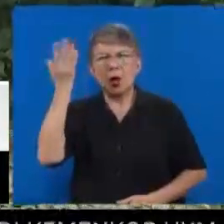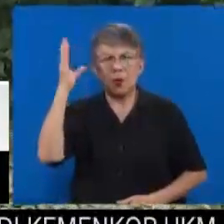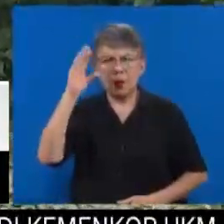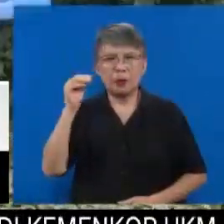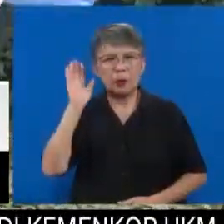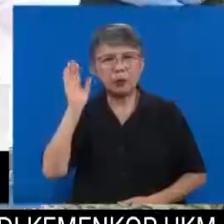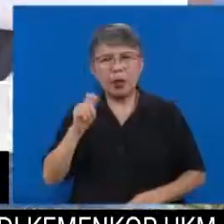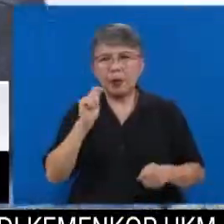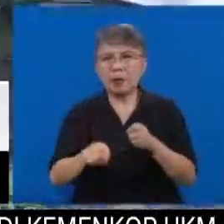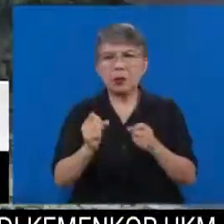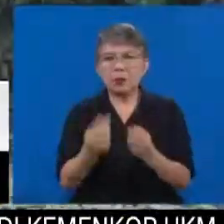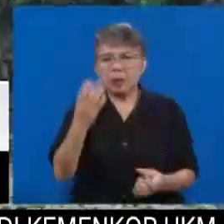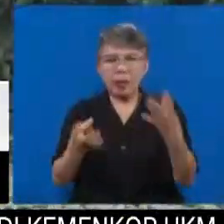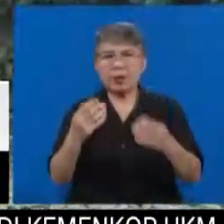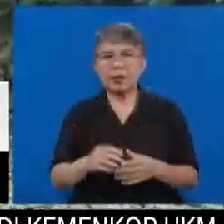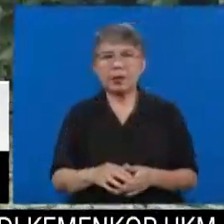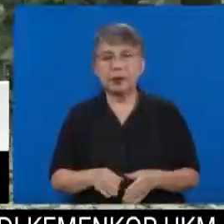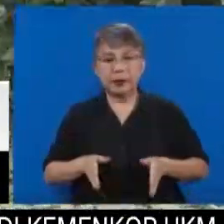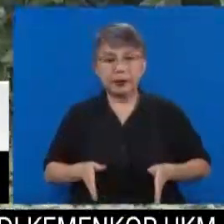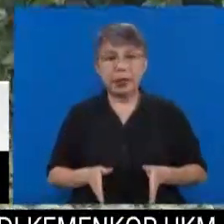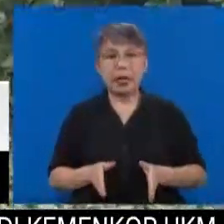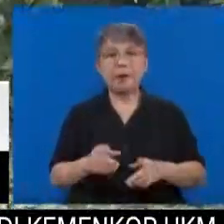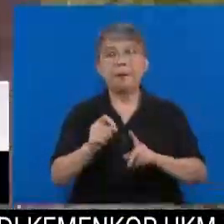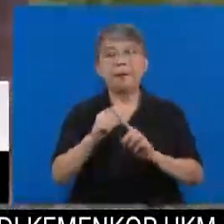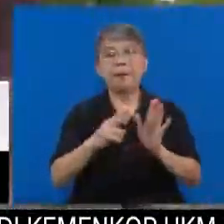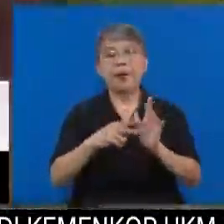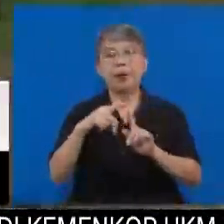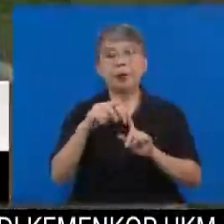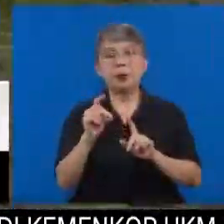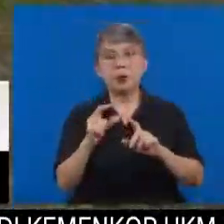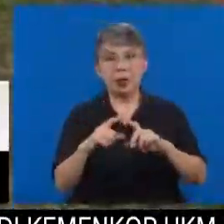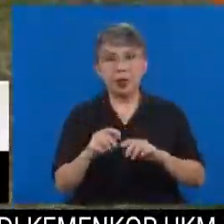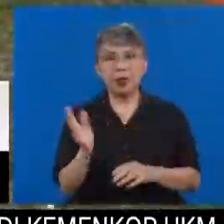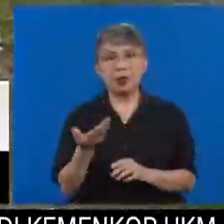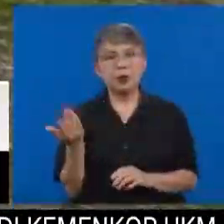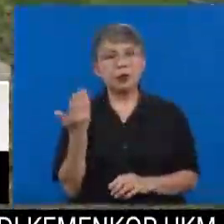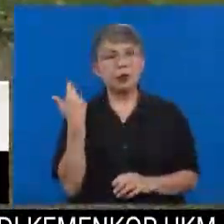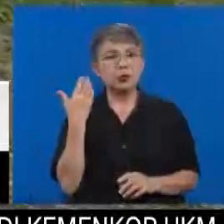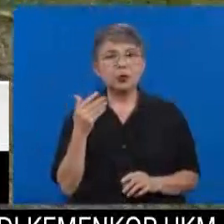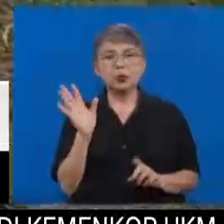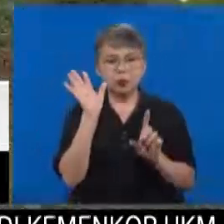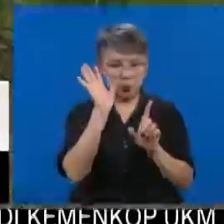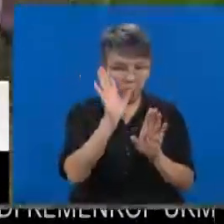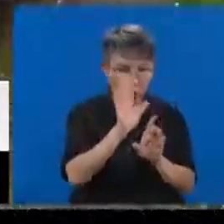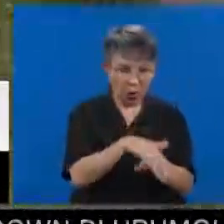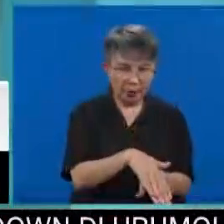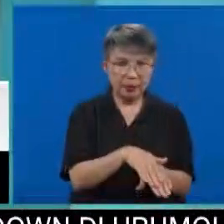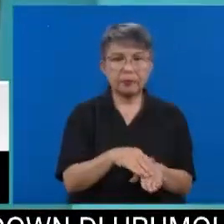dan petasan beberapa kali di Jalan Raya Pantura, Pucang Rejo sebelum sholat subuh.